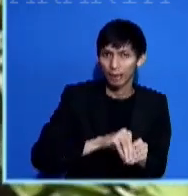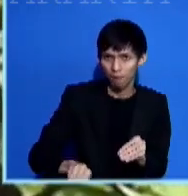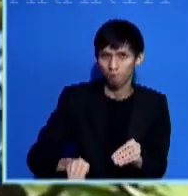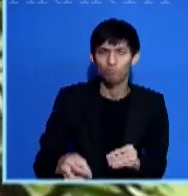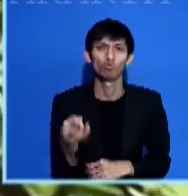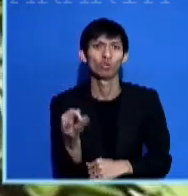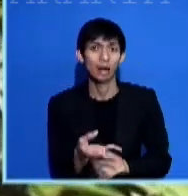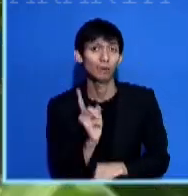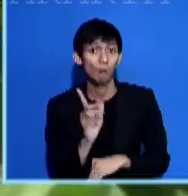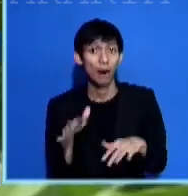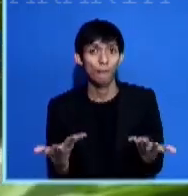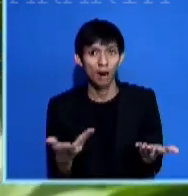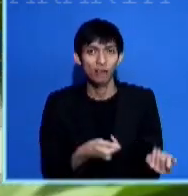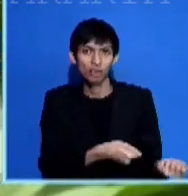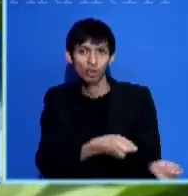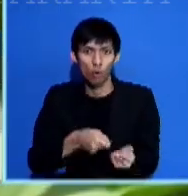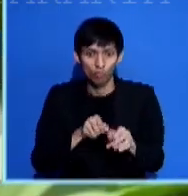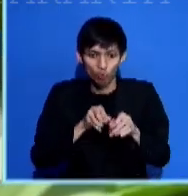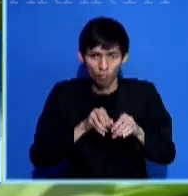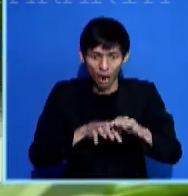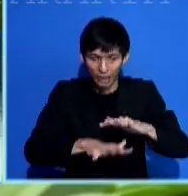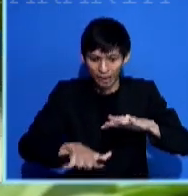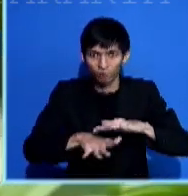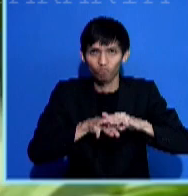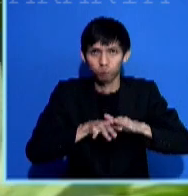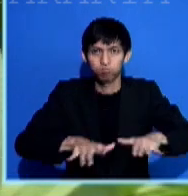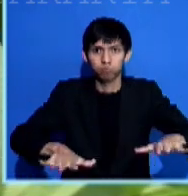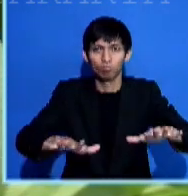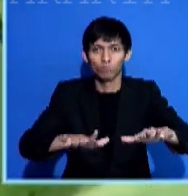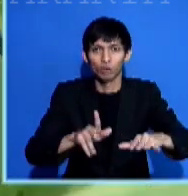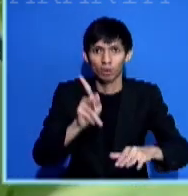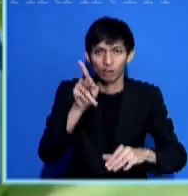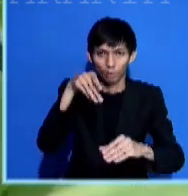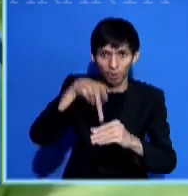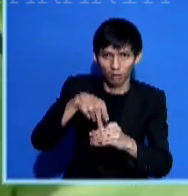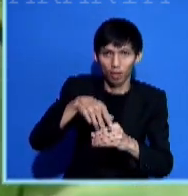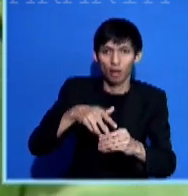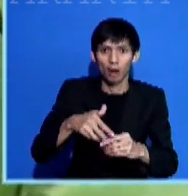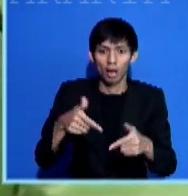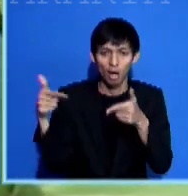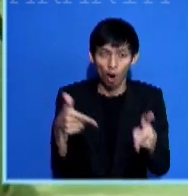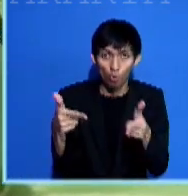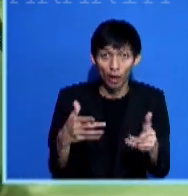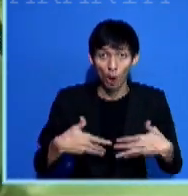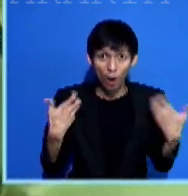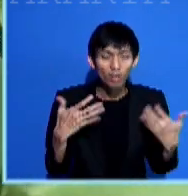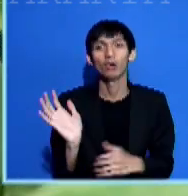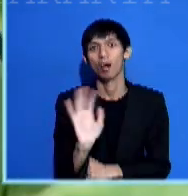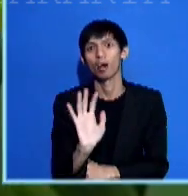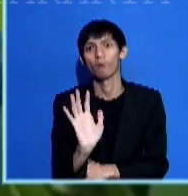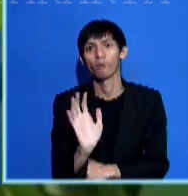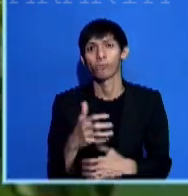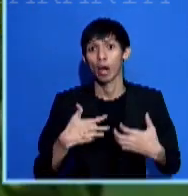ngbas taneman tel Pendem sapa Nyon Menik mboten Sanes omo uret padatanipun kadang Tani ngawkan ngerbasanipun omo uret